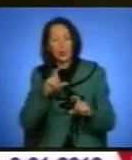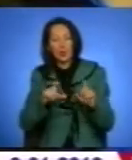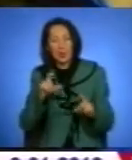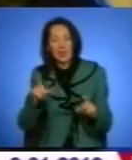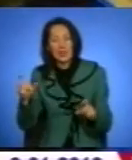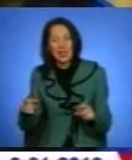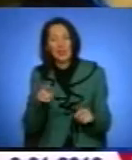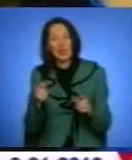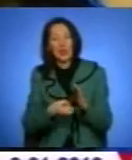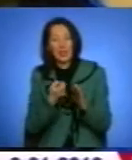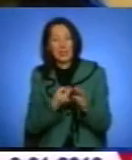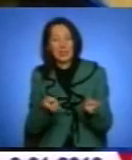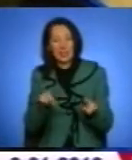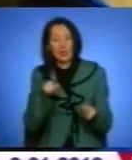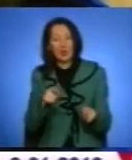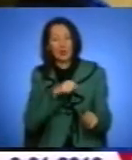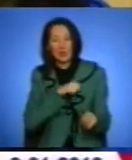3 дні. Це місце називається Піратський парус.